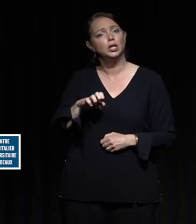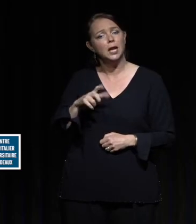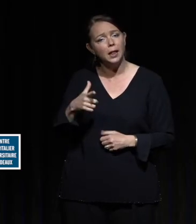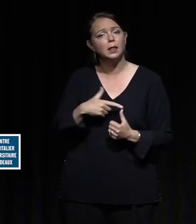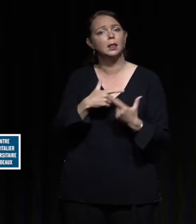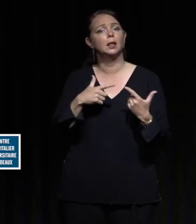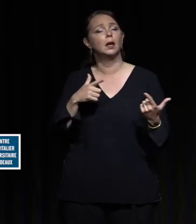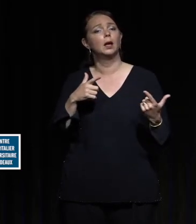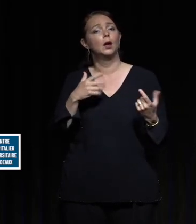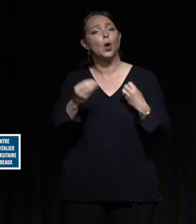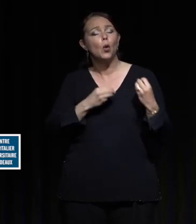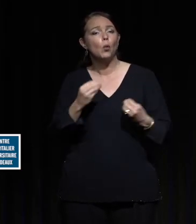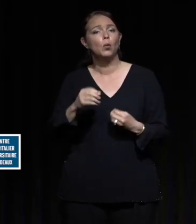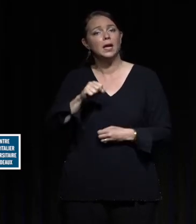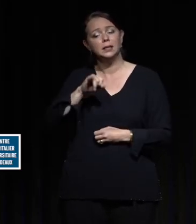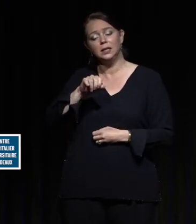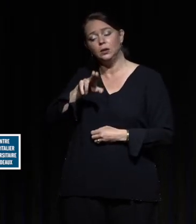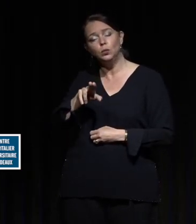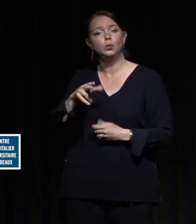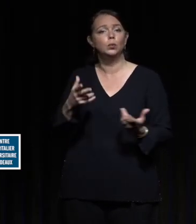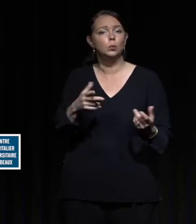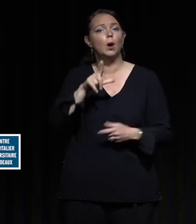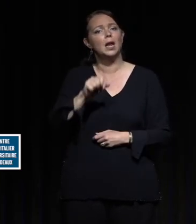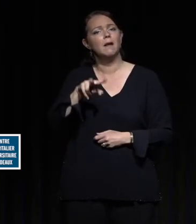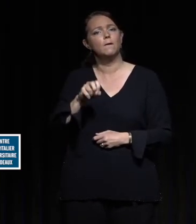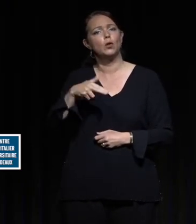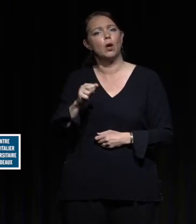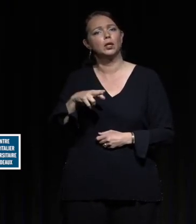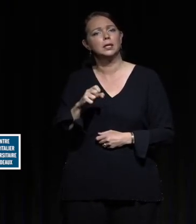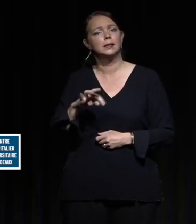ou SIU au lévonorgestrel.